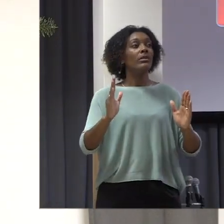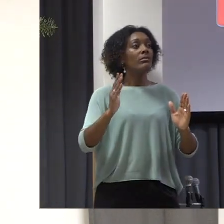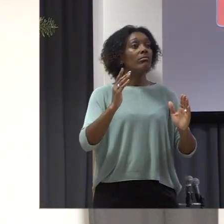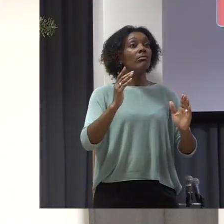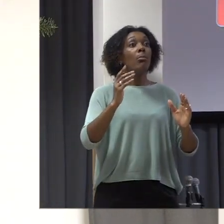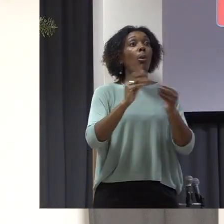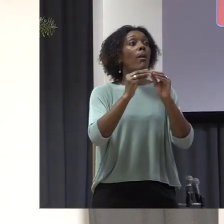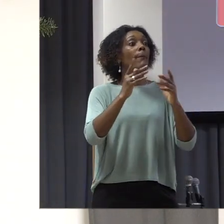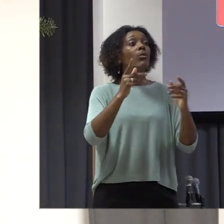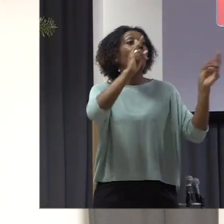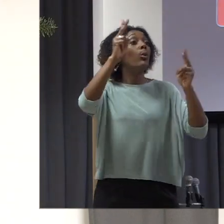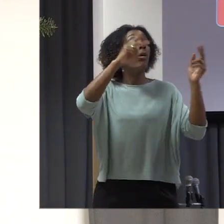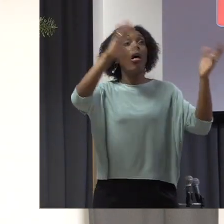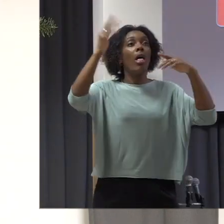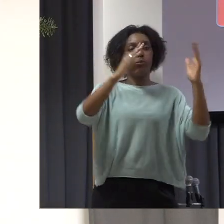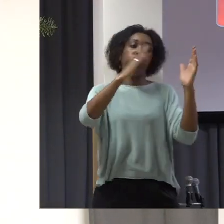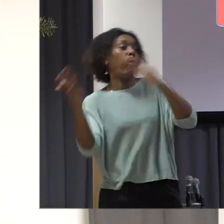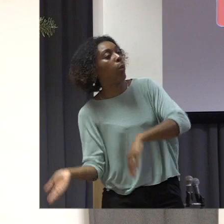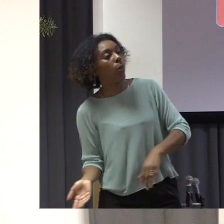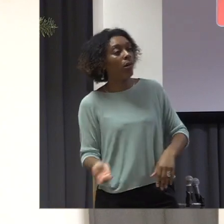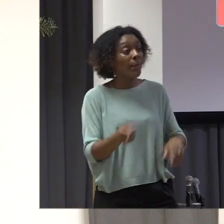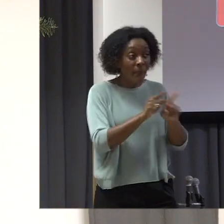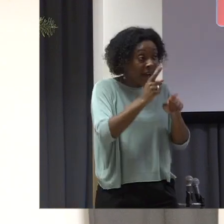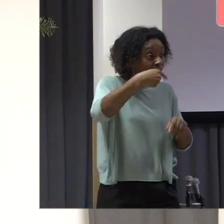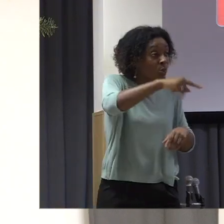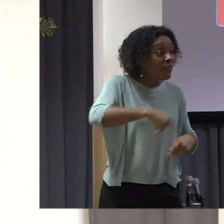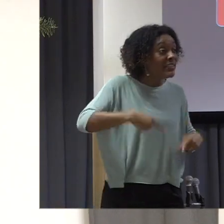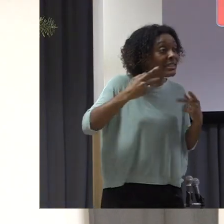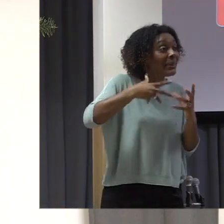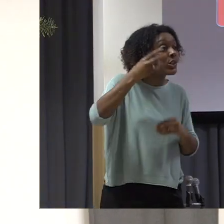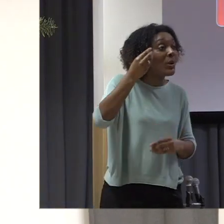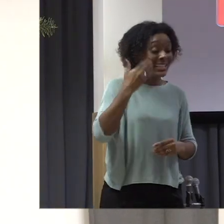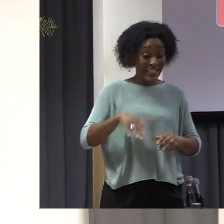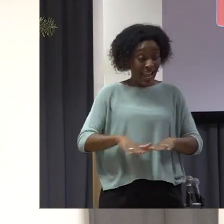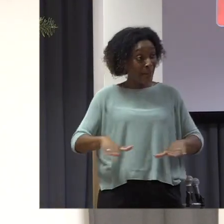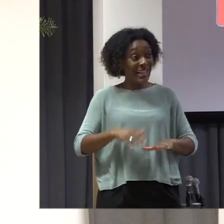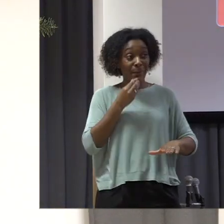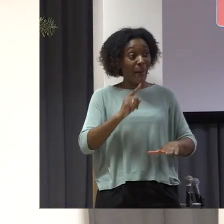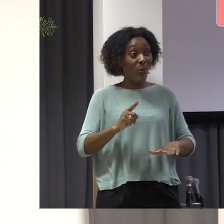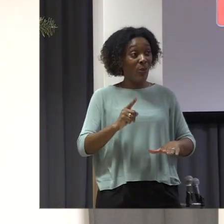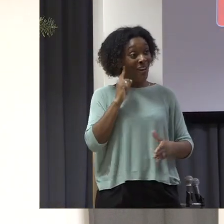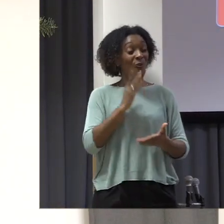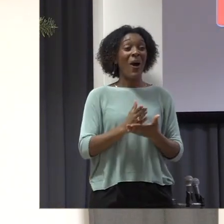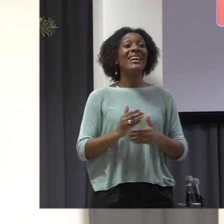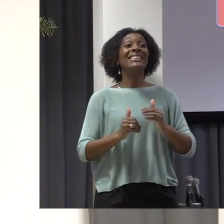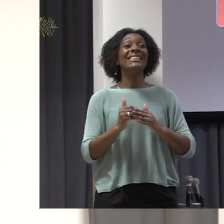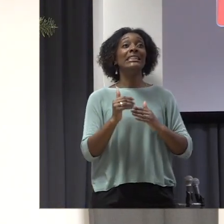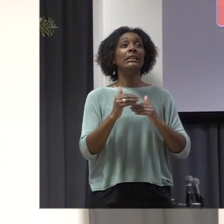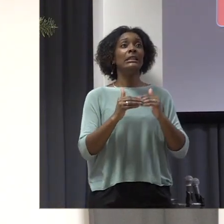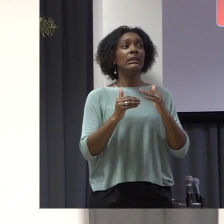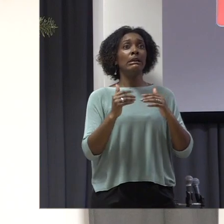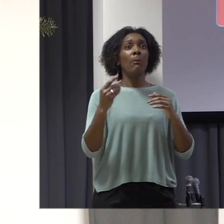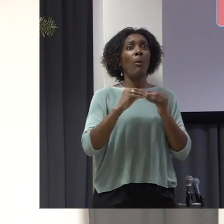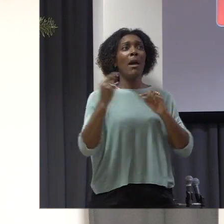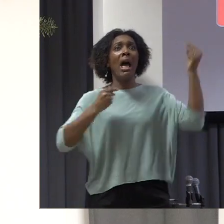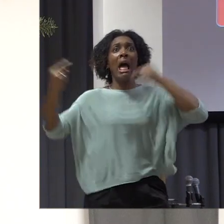vie va basculer. Notre vie spirituelle, notre foi va être ébranlée. Parce que nous n'aurons pas